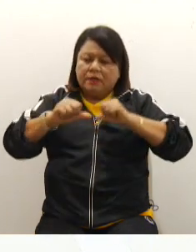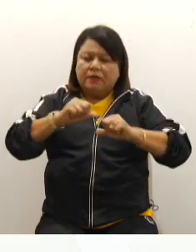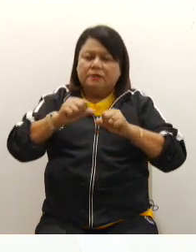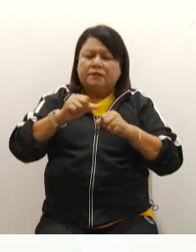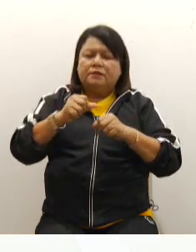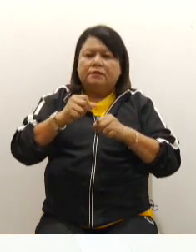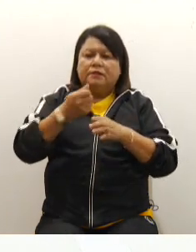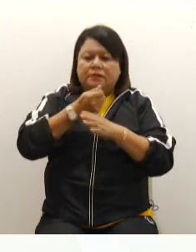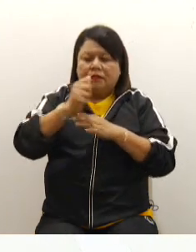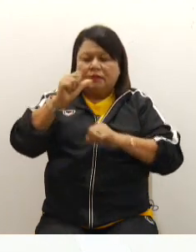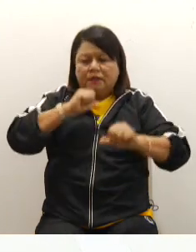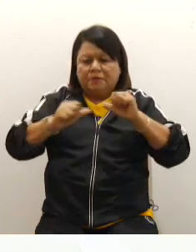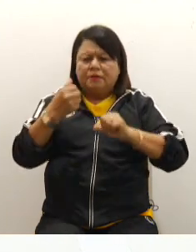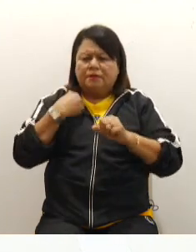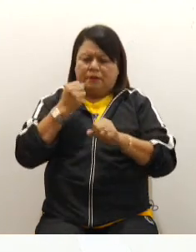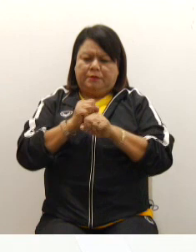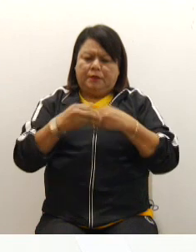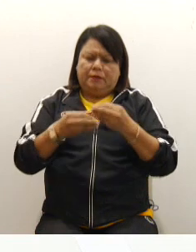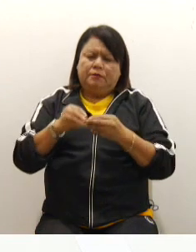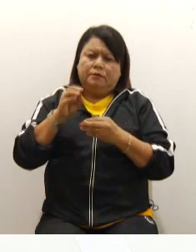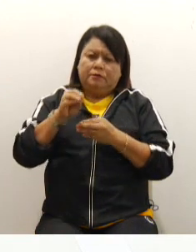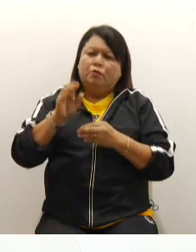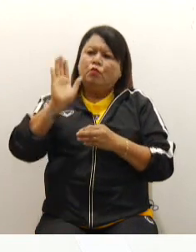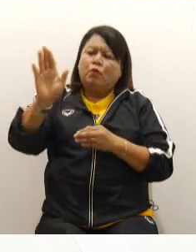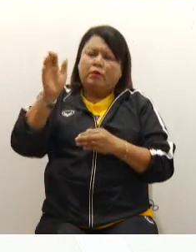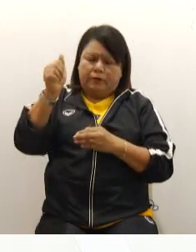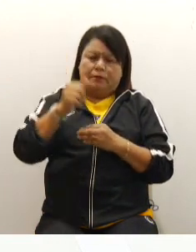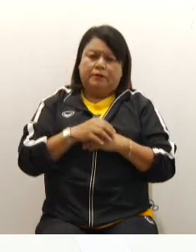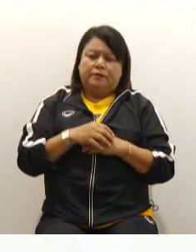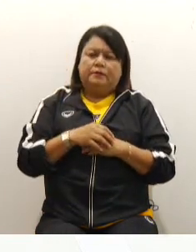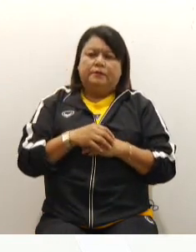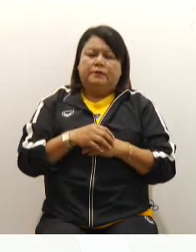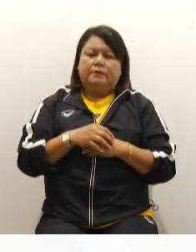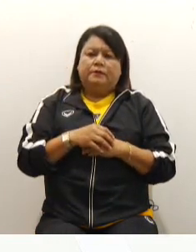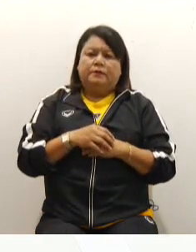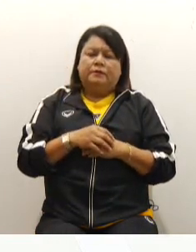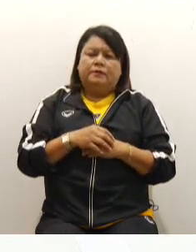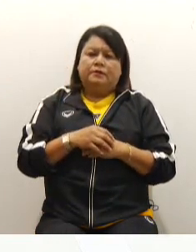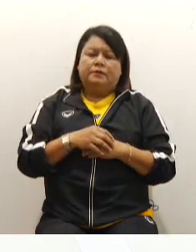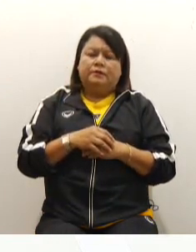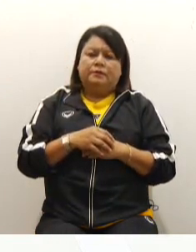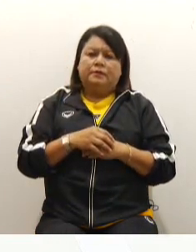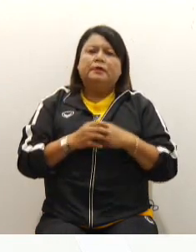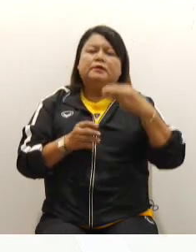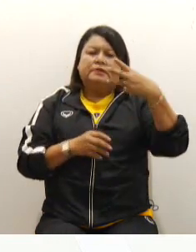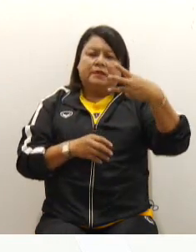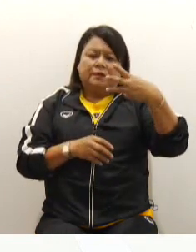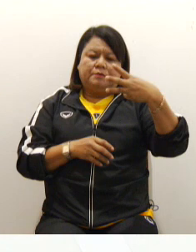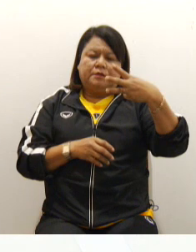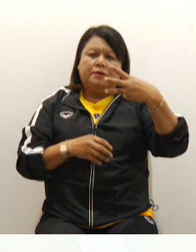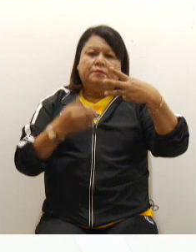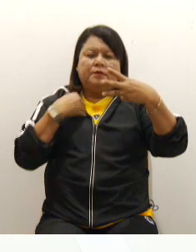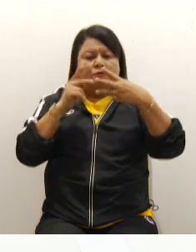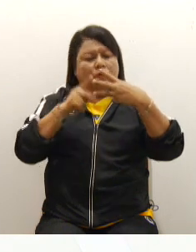ำยังไงถึงจะมีตัวล็อกให้ดีอยู่ในที่สูงอย่างนี้อาจารย์ก็ให้ความชัดเจนตรงนี้นะครับจีที่3นะครับการมี